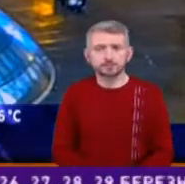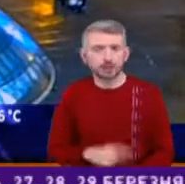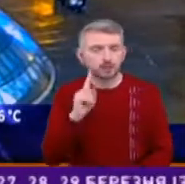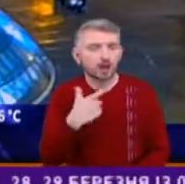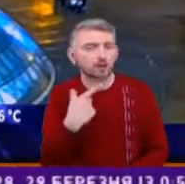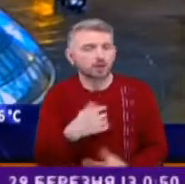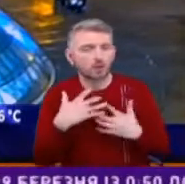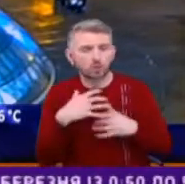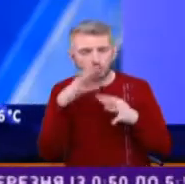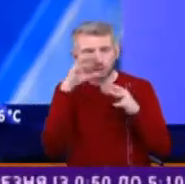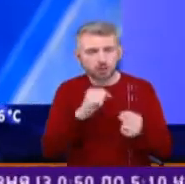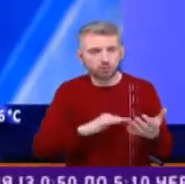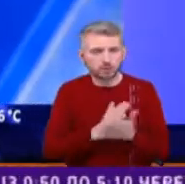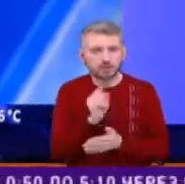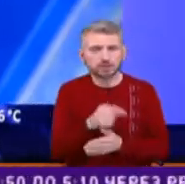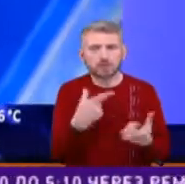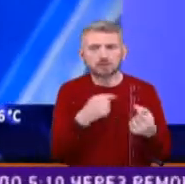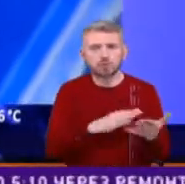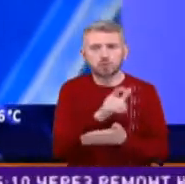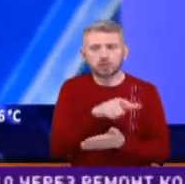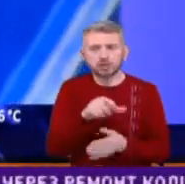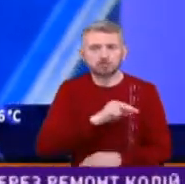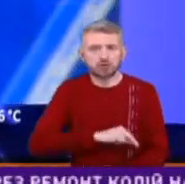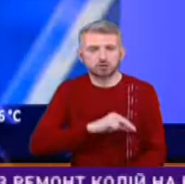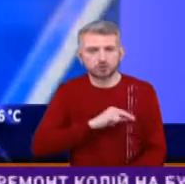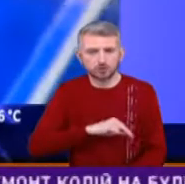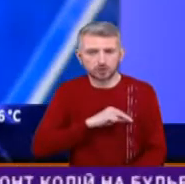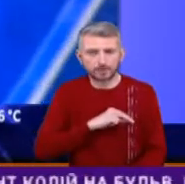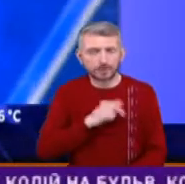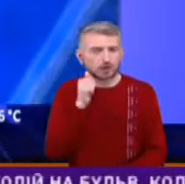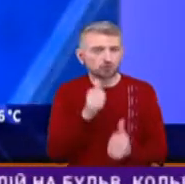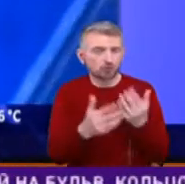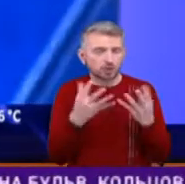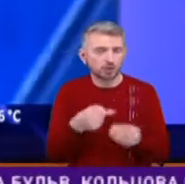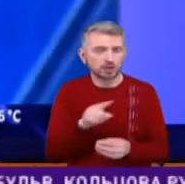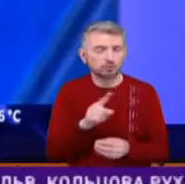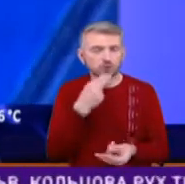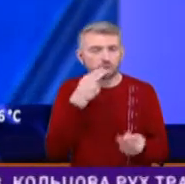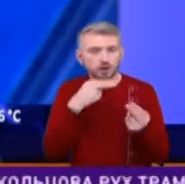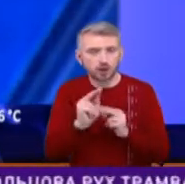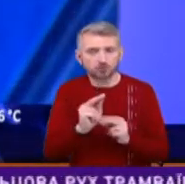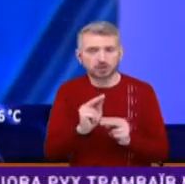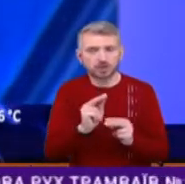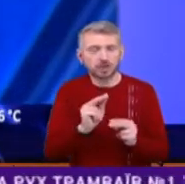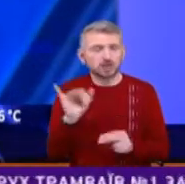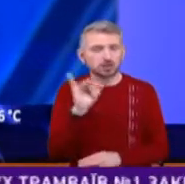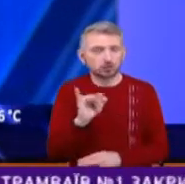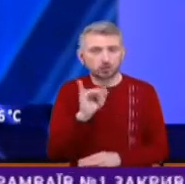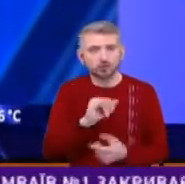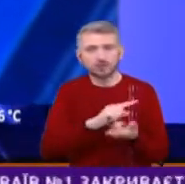нудна політика? Нудна політика там, де політики працюють щоденно над тим, щоб покращити історію і